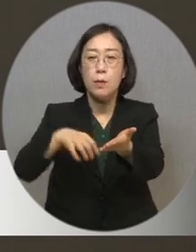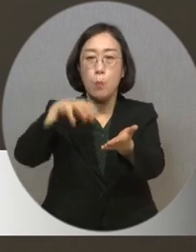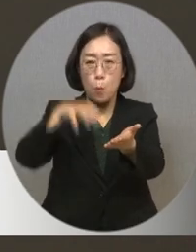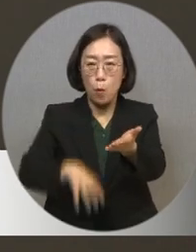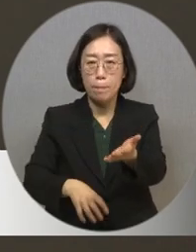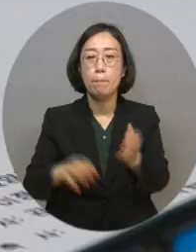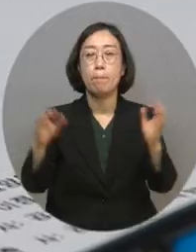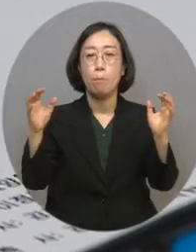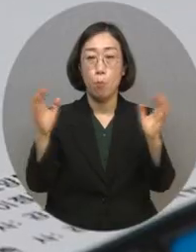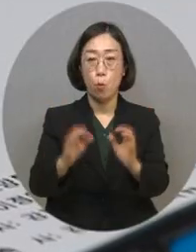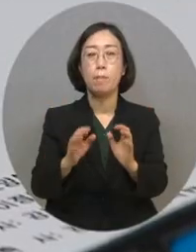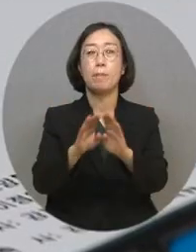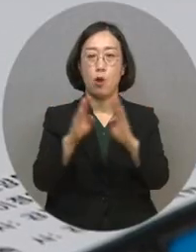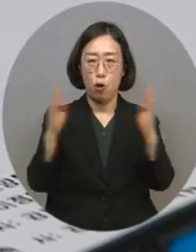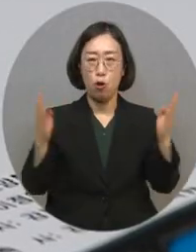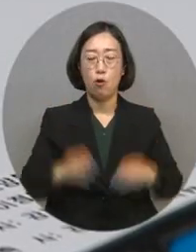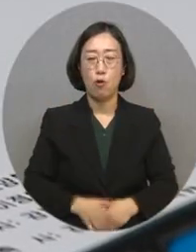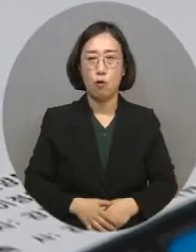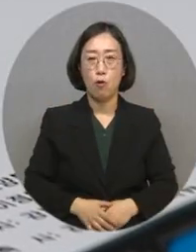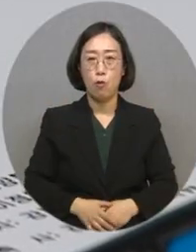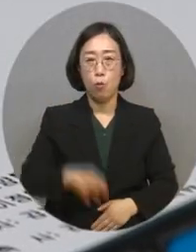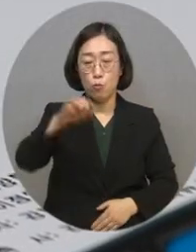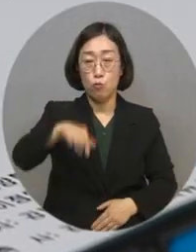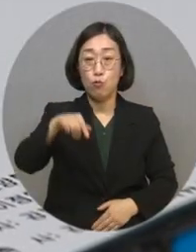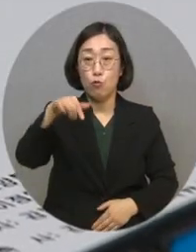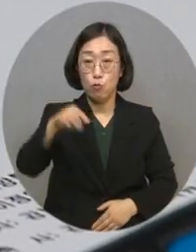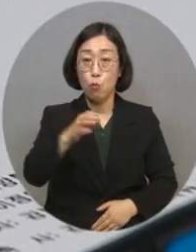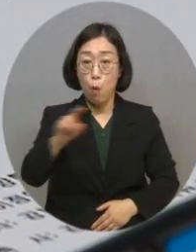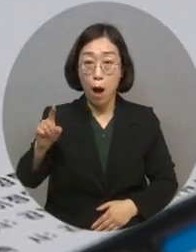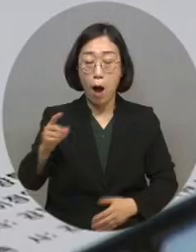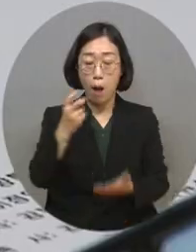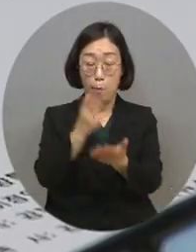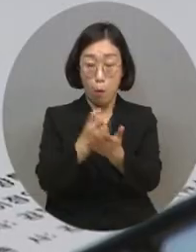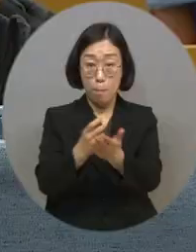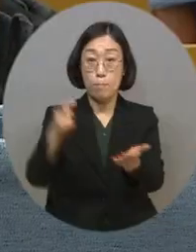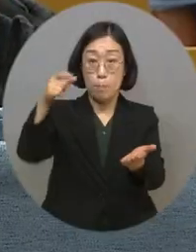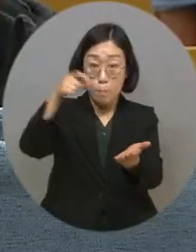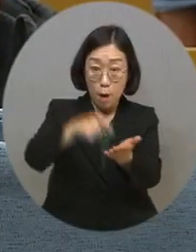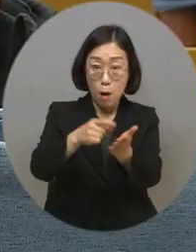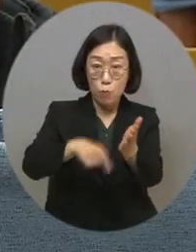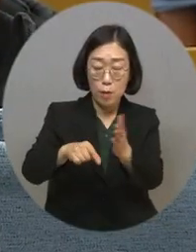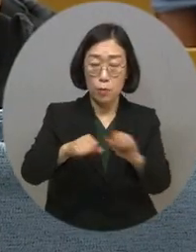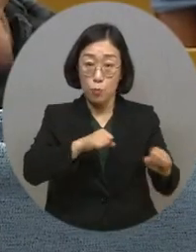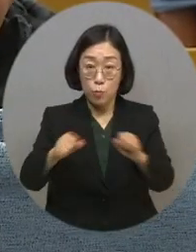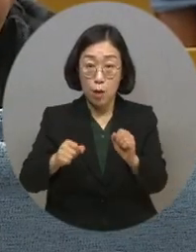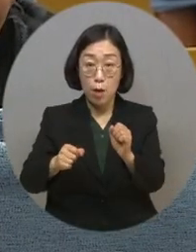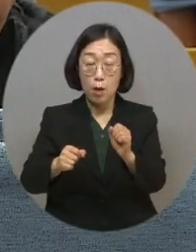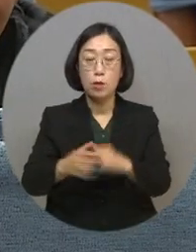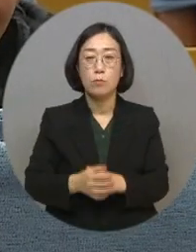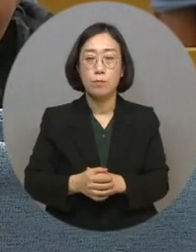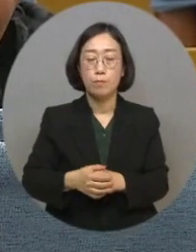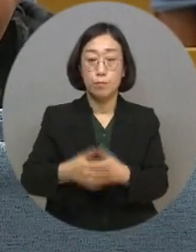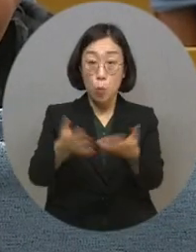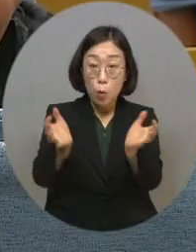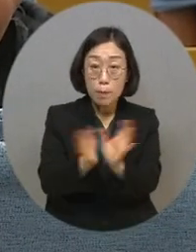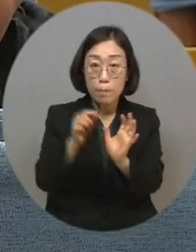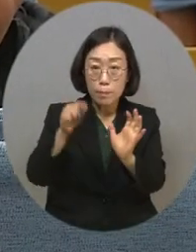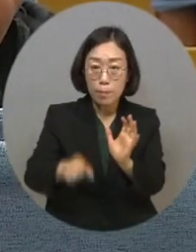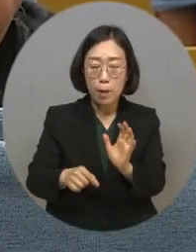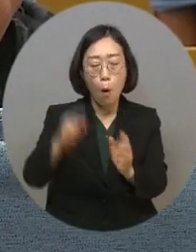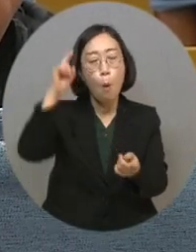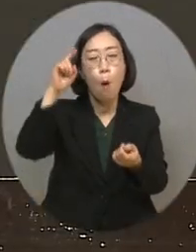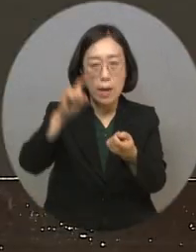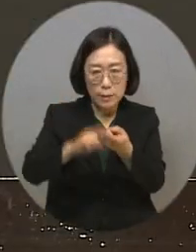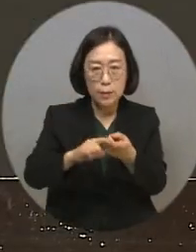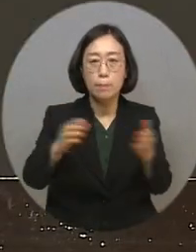자리를 마련했습니다. 무궁화 입법 추진 국민운동본부는 앞으로도 국민들의 무궁화에 대한 관심과